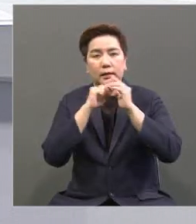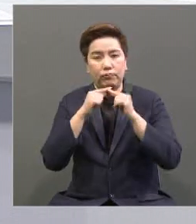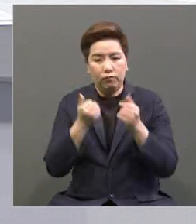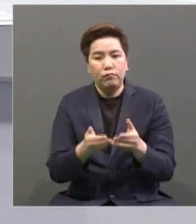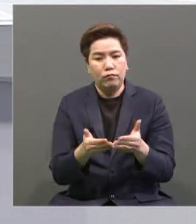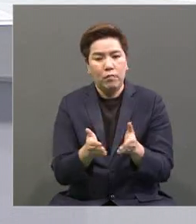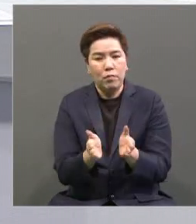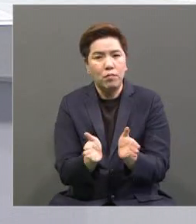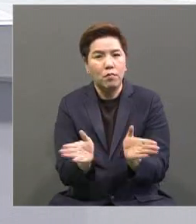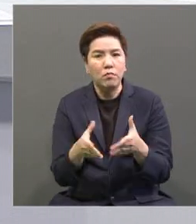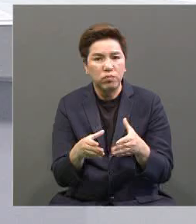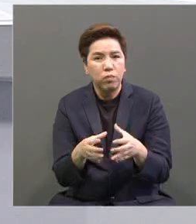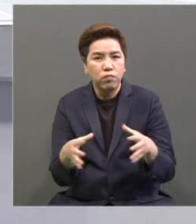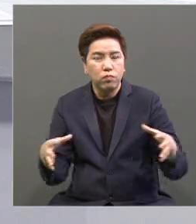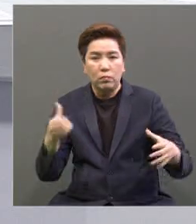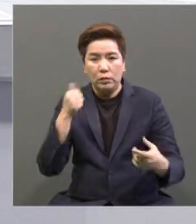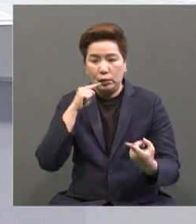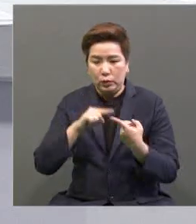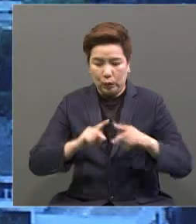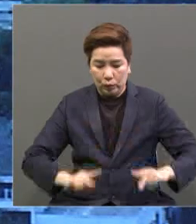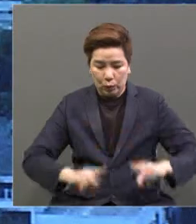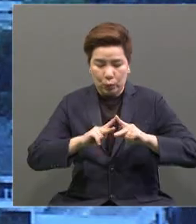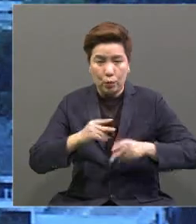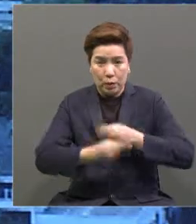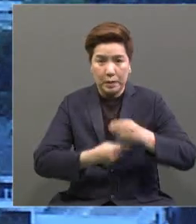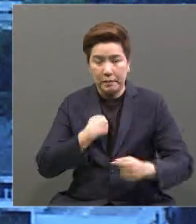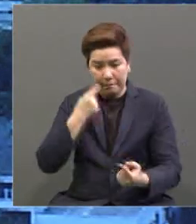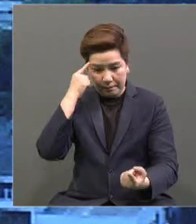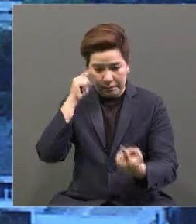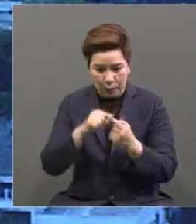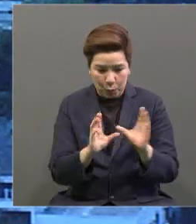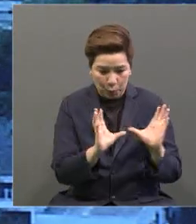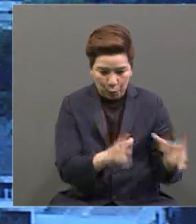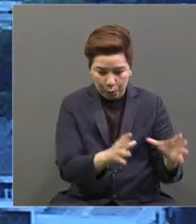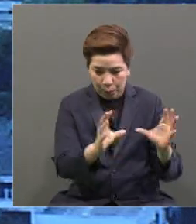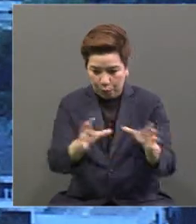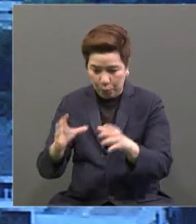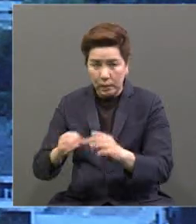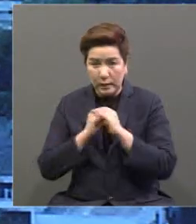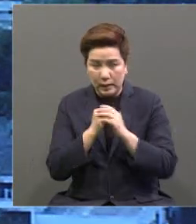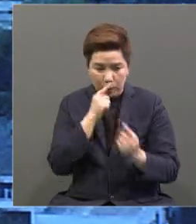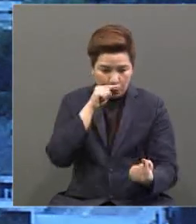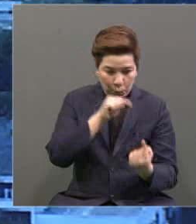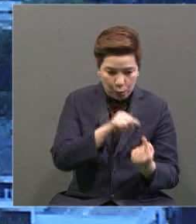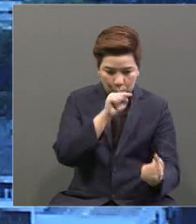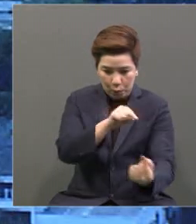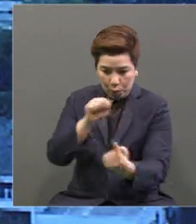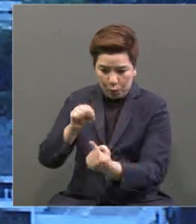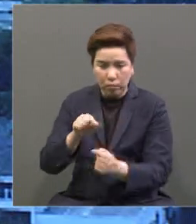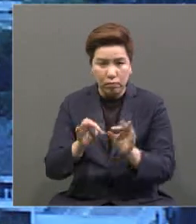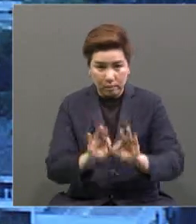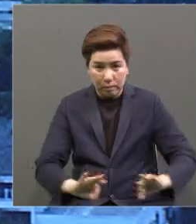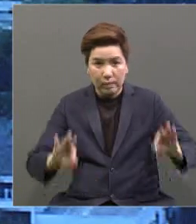ขยายตัวอย่างต่อเนื่องค่ะและหลังจากนี้ทางกระทรวงพาณิชย์ก็จะเน้นการเจาะตลาดจีนไปในหัวเมืองใหญ่ๆระดับมณฑลเพิ่มมาก